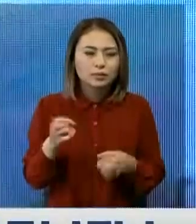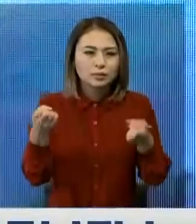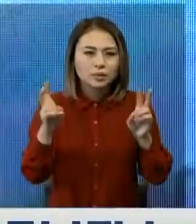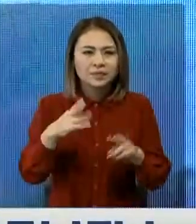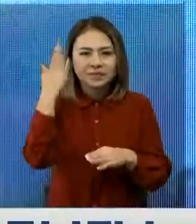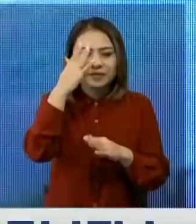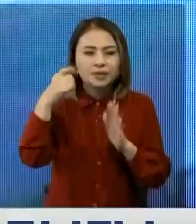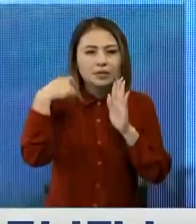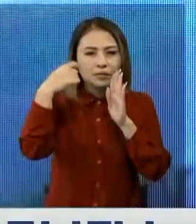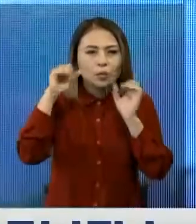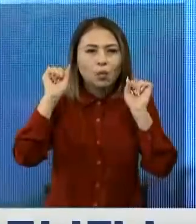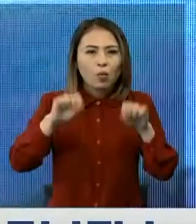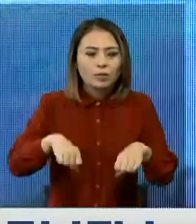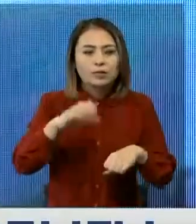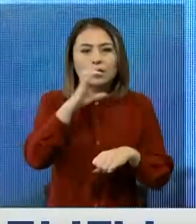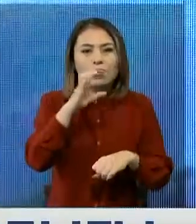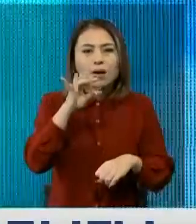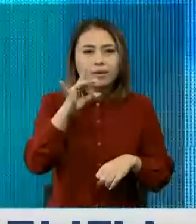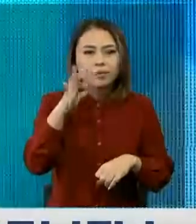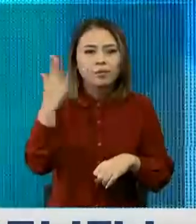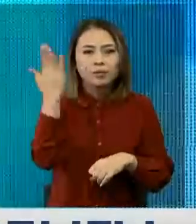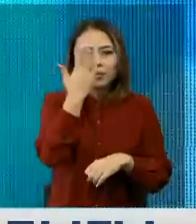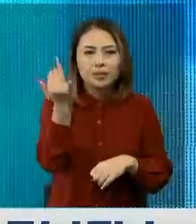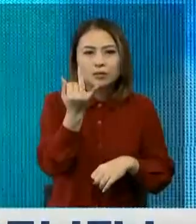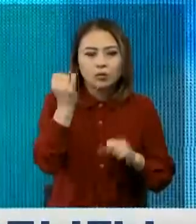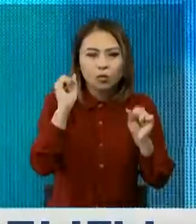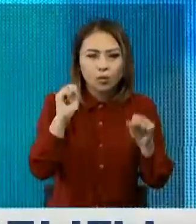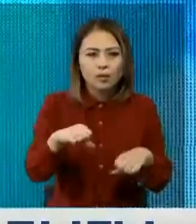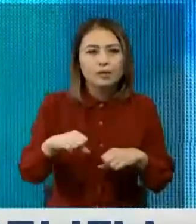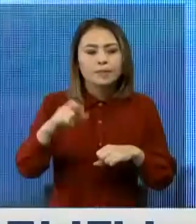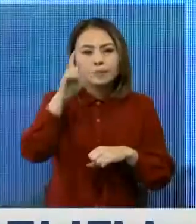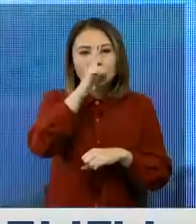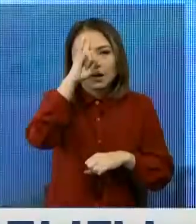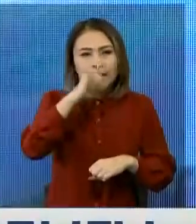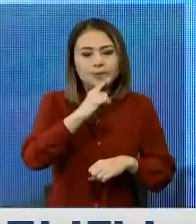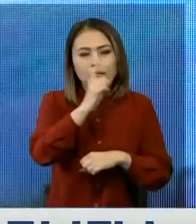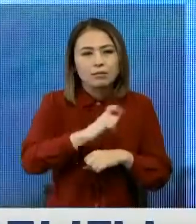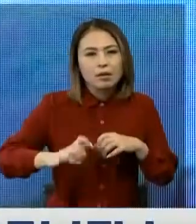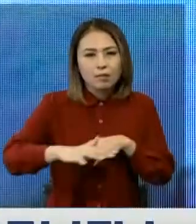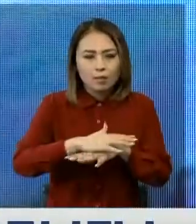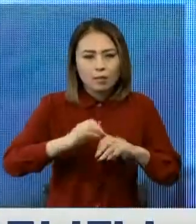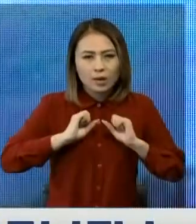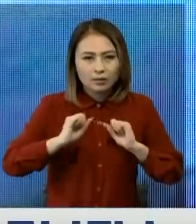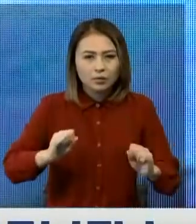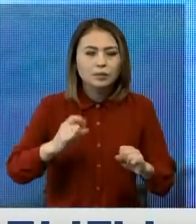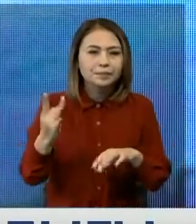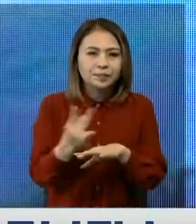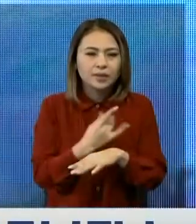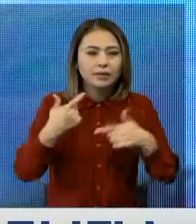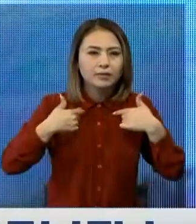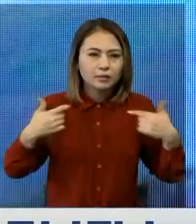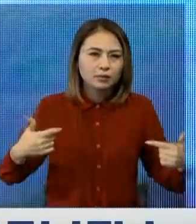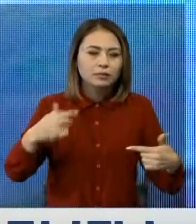арнайы фильмдер түсіруге де болады. Сабыр Рахимов туралы көркем фильм түсіруге де болады. Қазақ халқынан шыққан осындай батырдың, тұңғыш